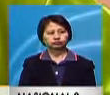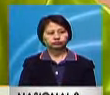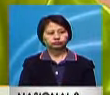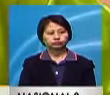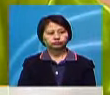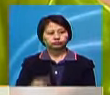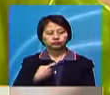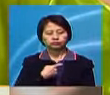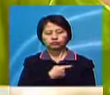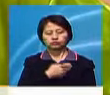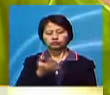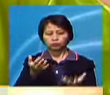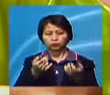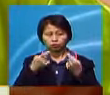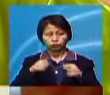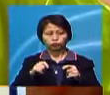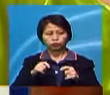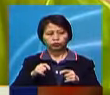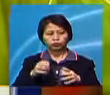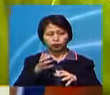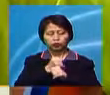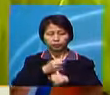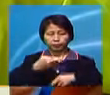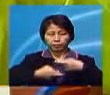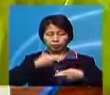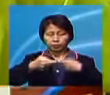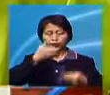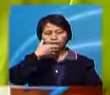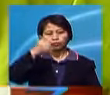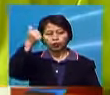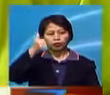Kita nak cuba yang dapat yang ranking yang terbaik untuk kita lah.